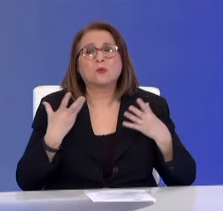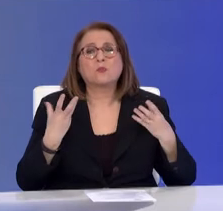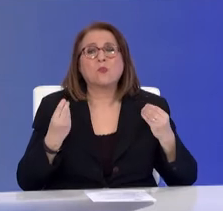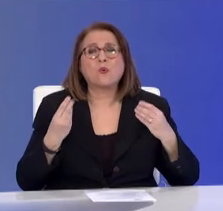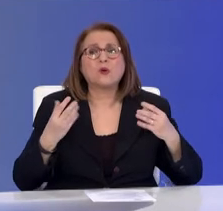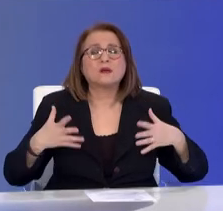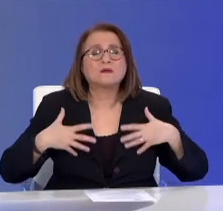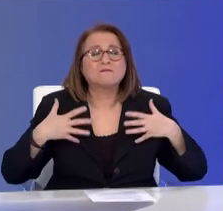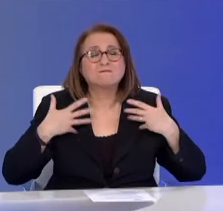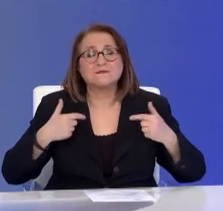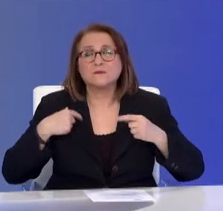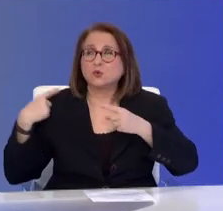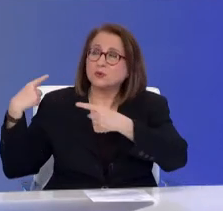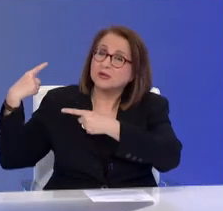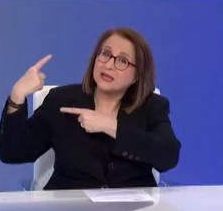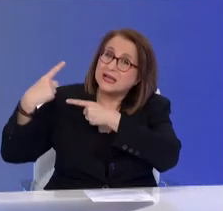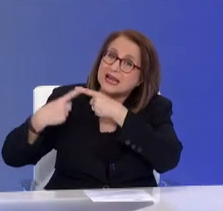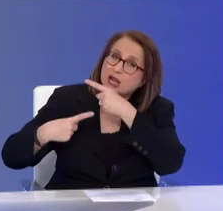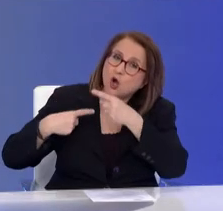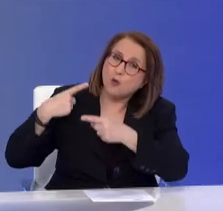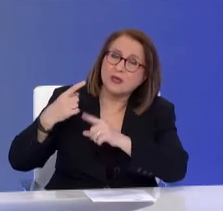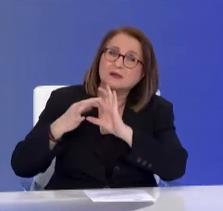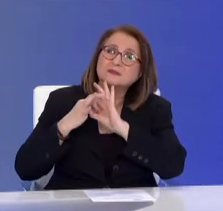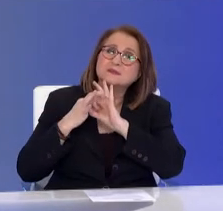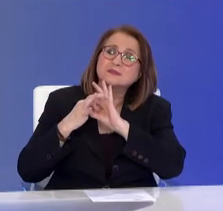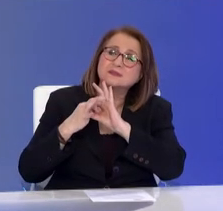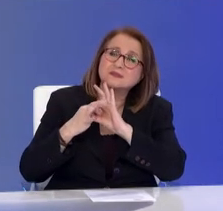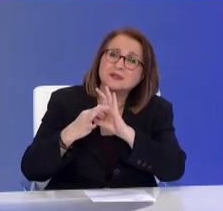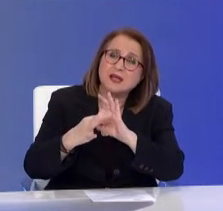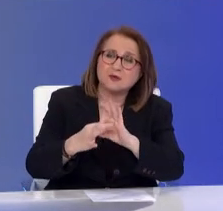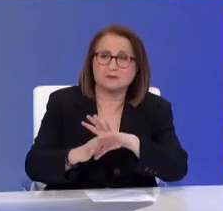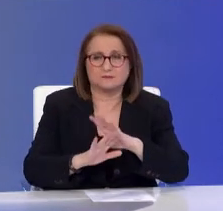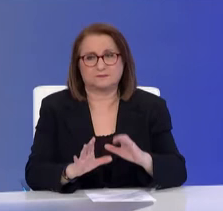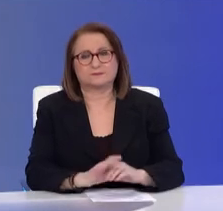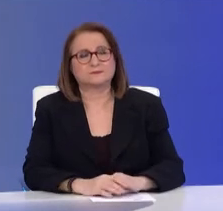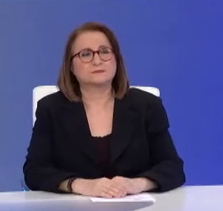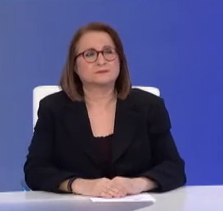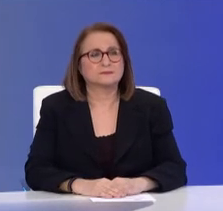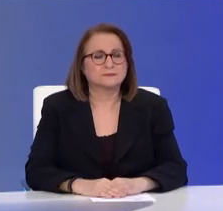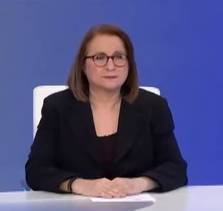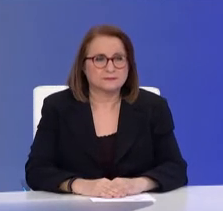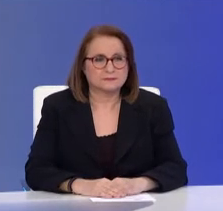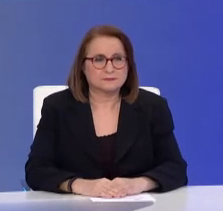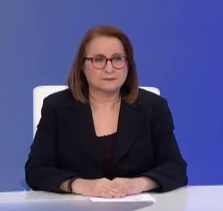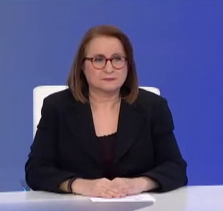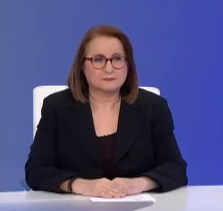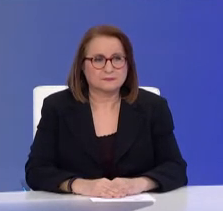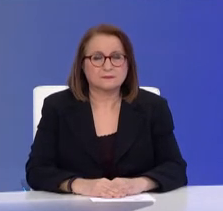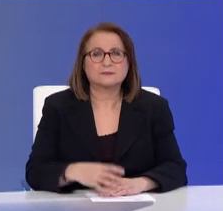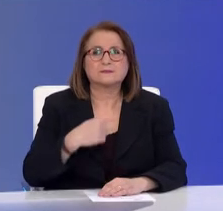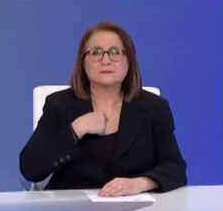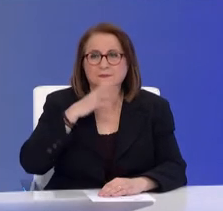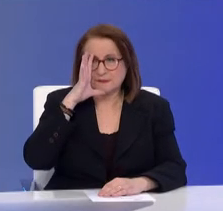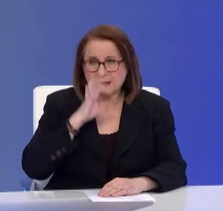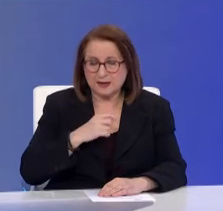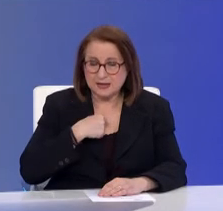συνεχίσω την κληρονομιά τους και η απονομή αυτού του βραβείου σε μένα πραγματικά με φέρνει πιο